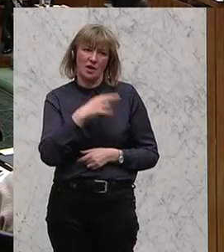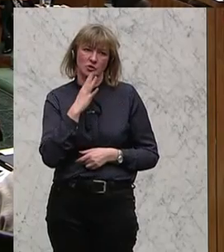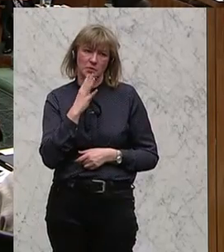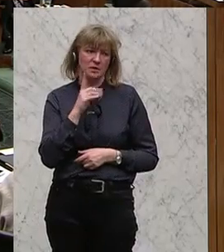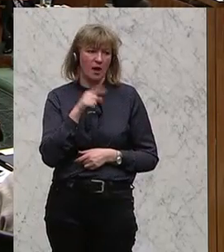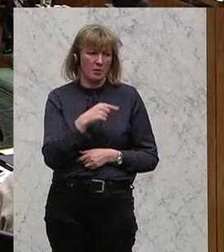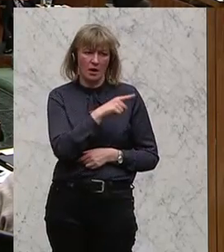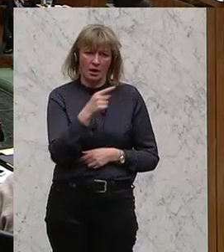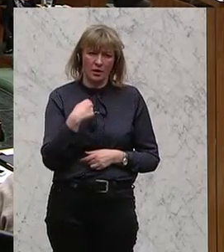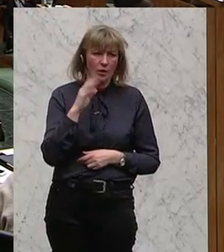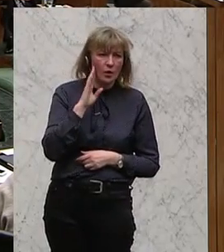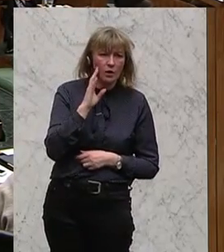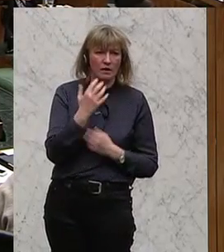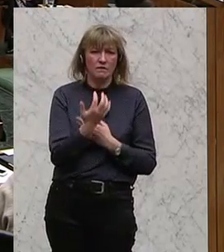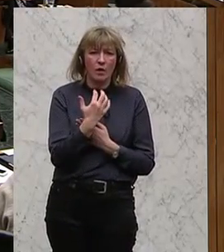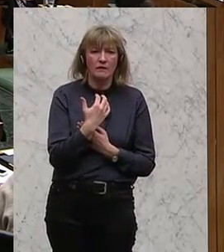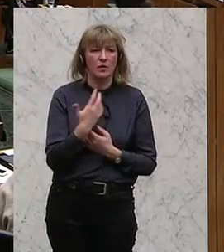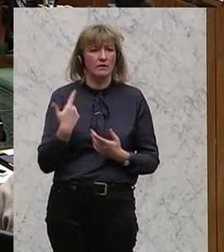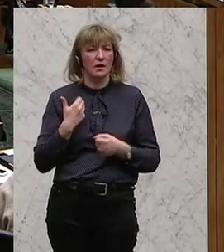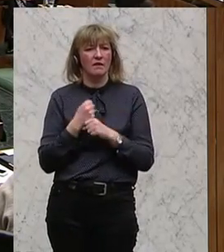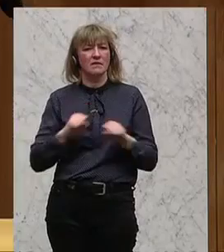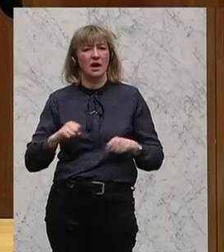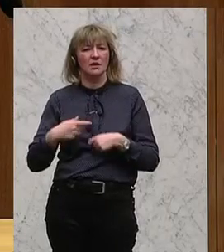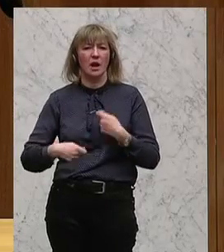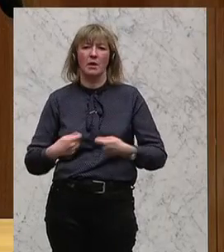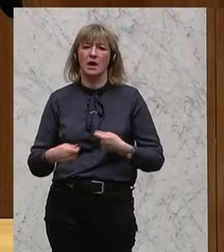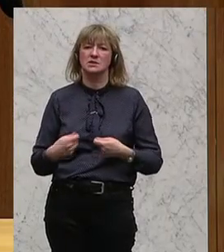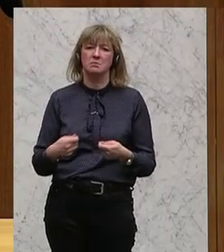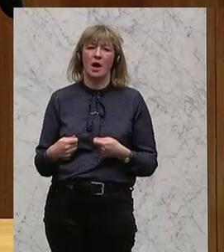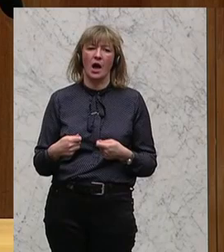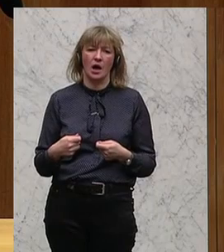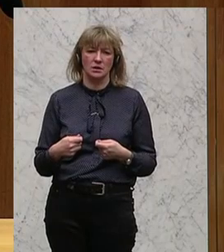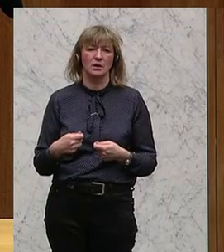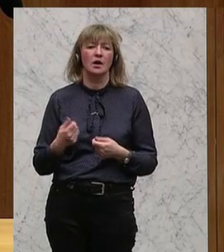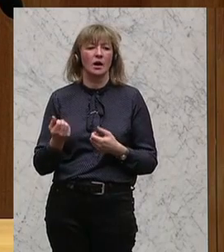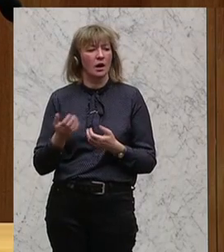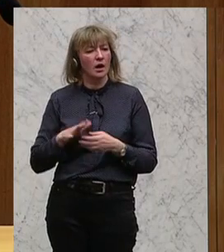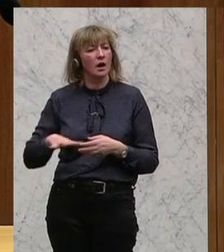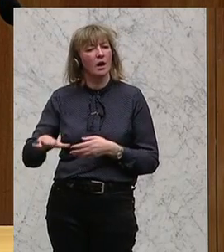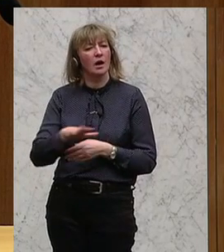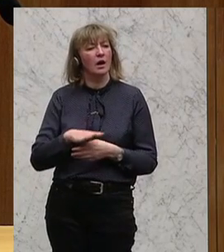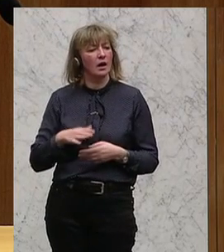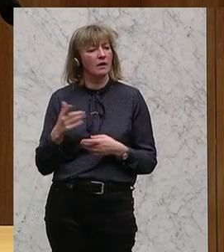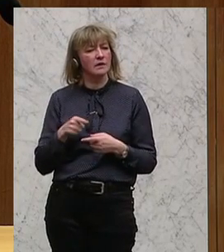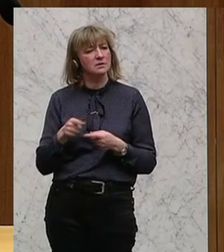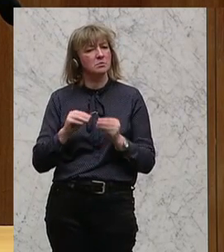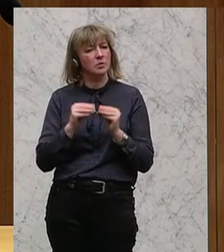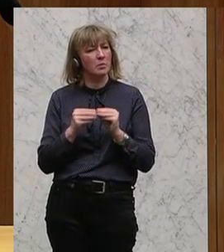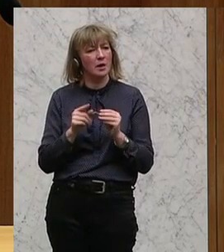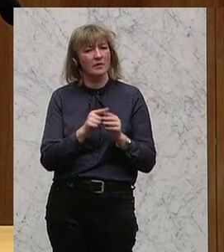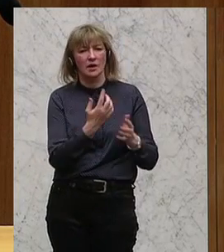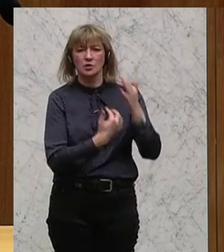höre, dass sich die freiheitliche Arbeitsmarktpolitik in wesentlichen Teilen um dieses Problem